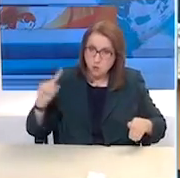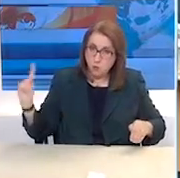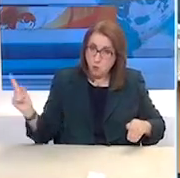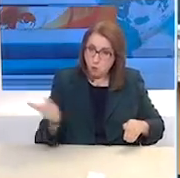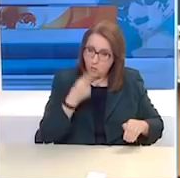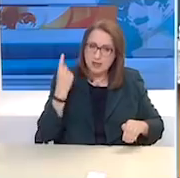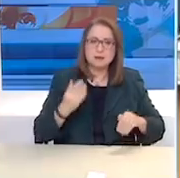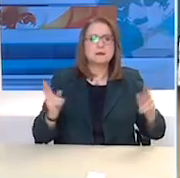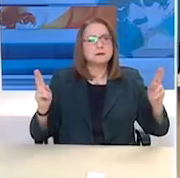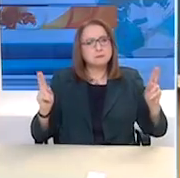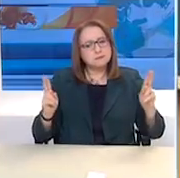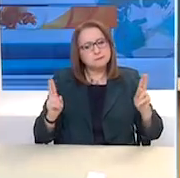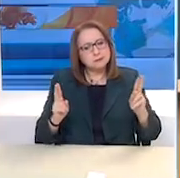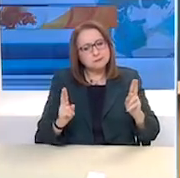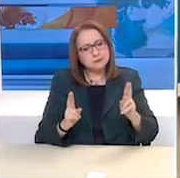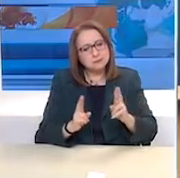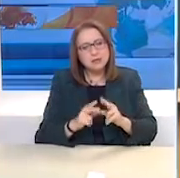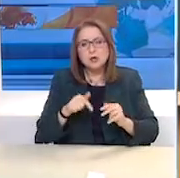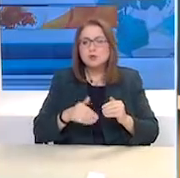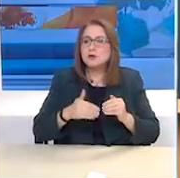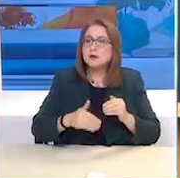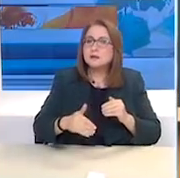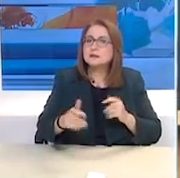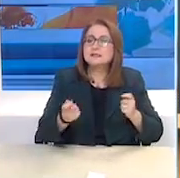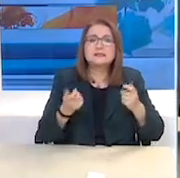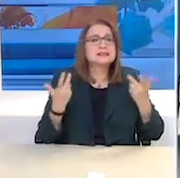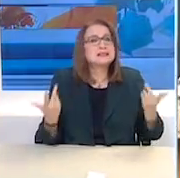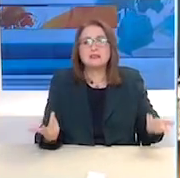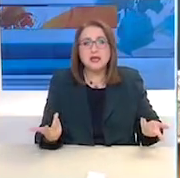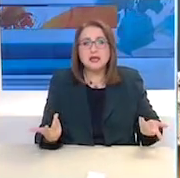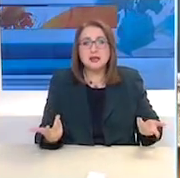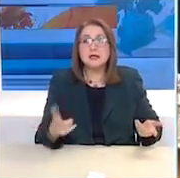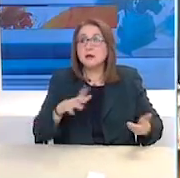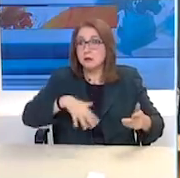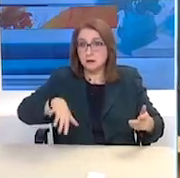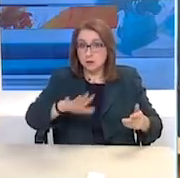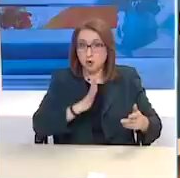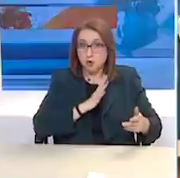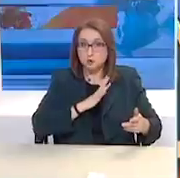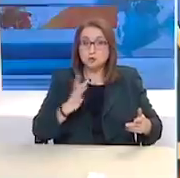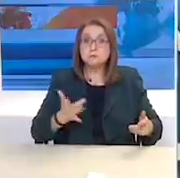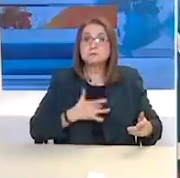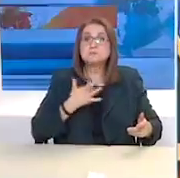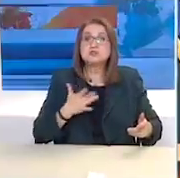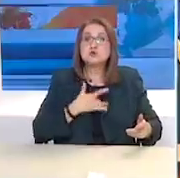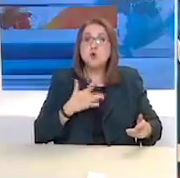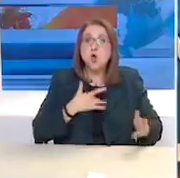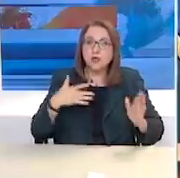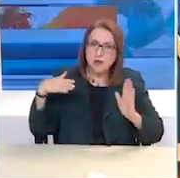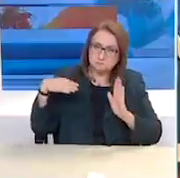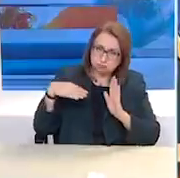θα λάβετε υπόψη σας την ήδη επιβαρημένη ψυχική και οικονομική κατάσταση των πολιτών πριν εισηγηθείτε συνέχιση ή άρση των